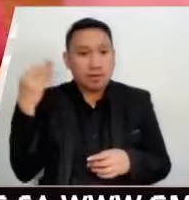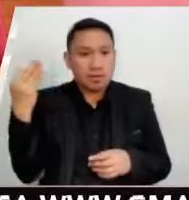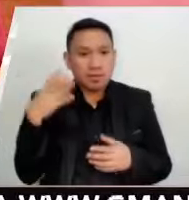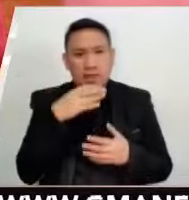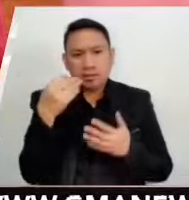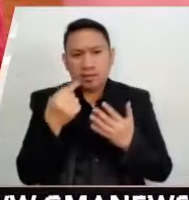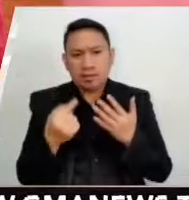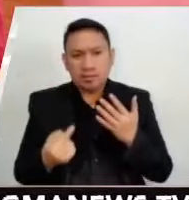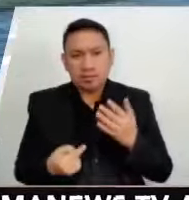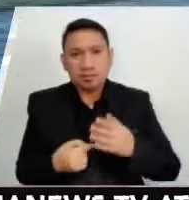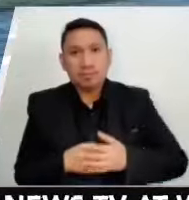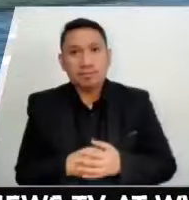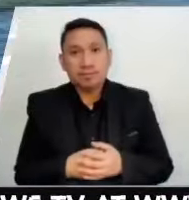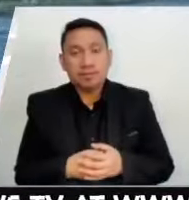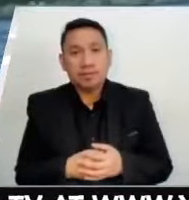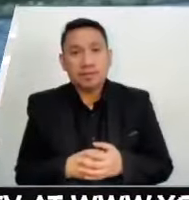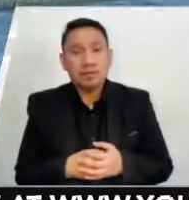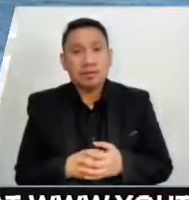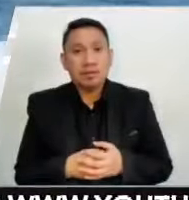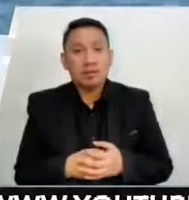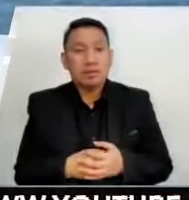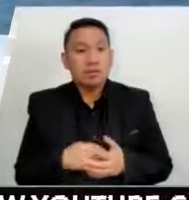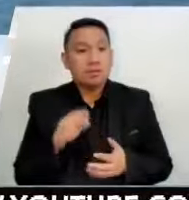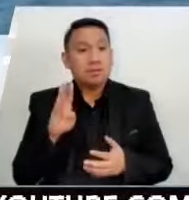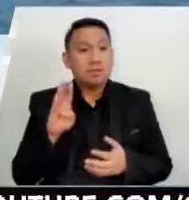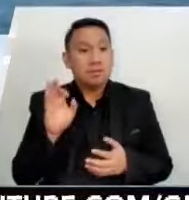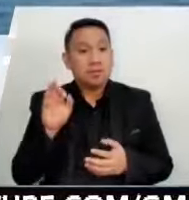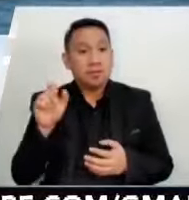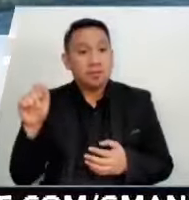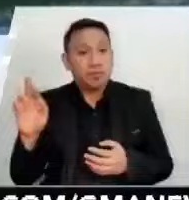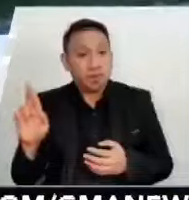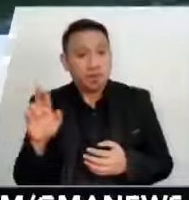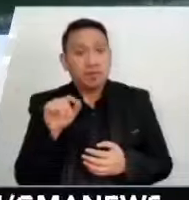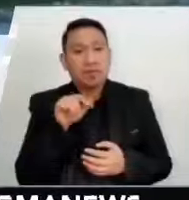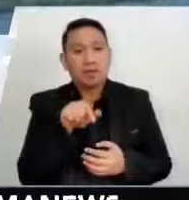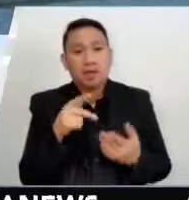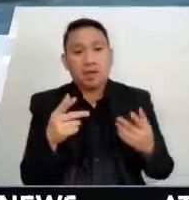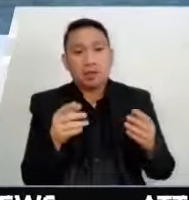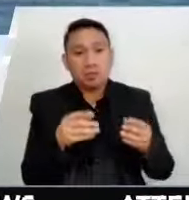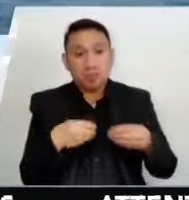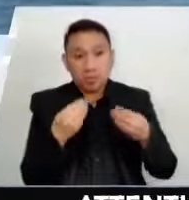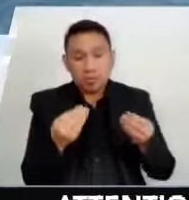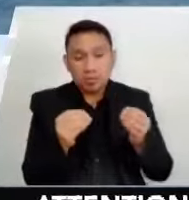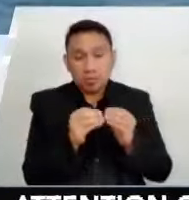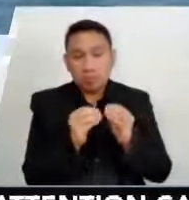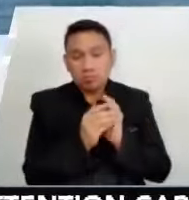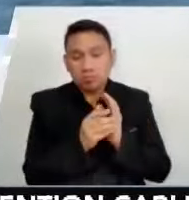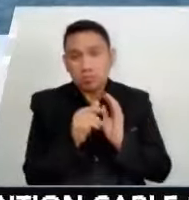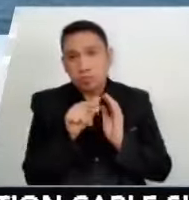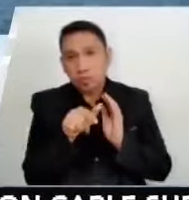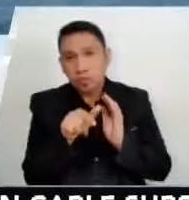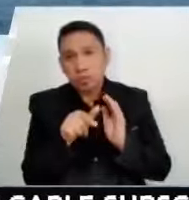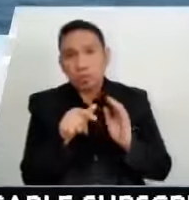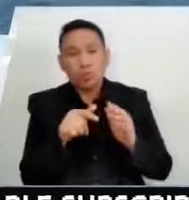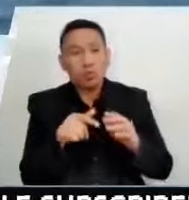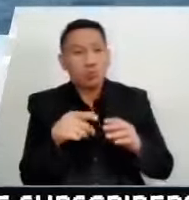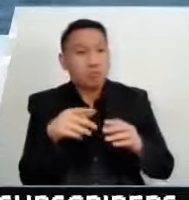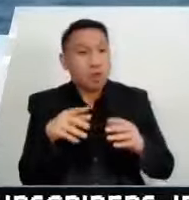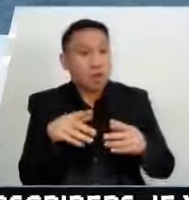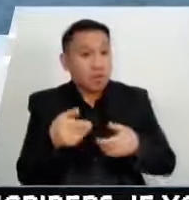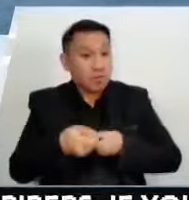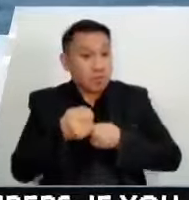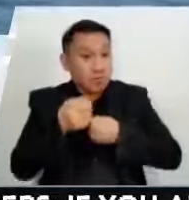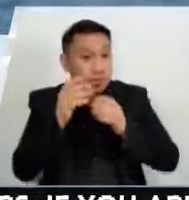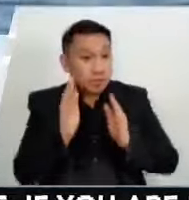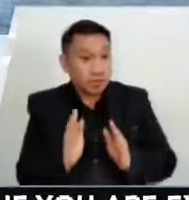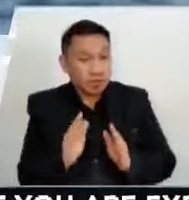Palalakasin paraw ng Bureau of Fisheries and Aquatic Resources ang kakayahan ng mga mangis ng Pilipino sa West Philippine Sea. Planong lagyan ng BFAR ng tracker ang